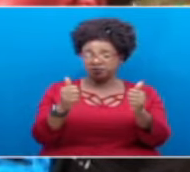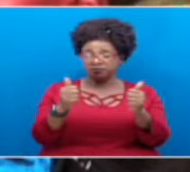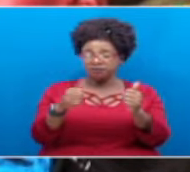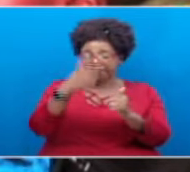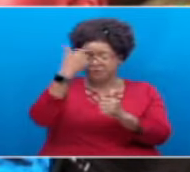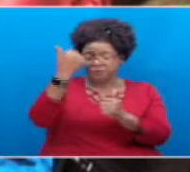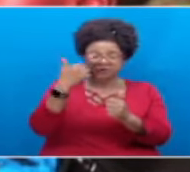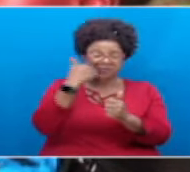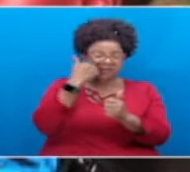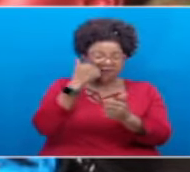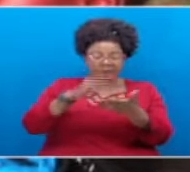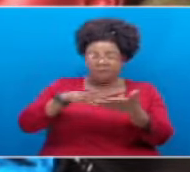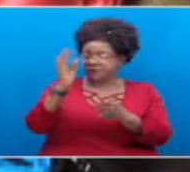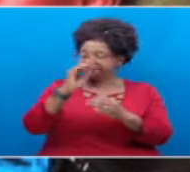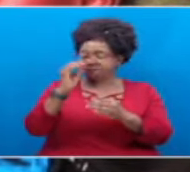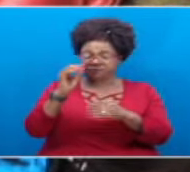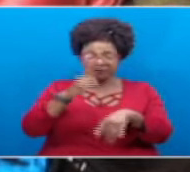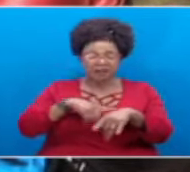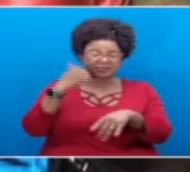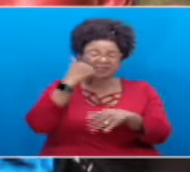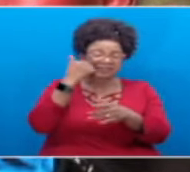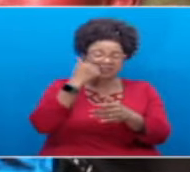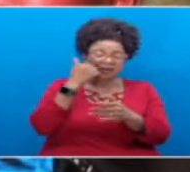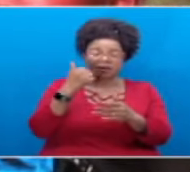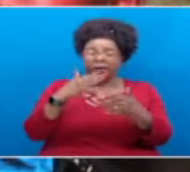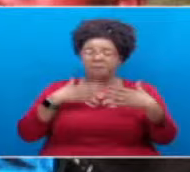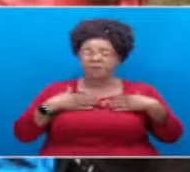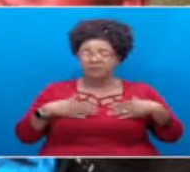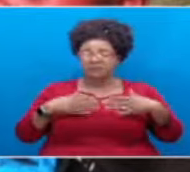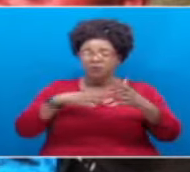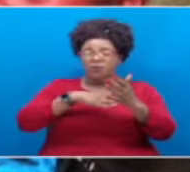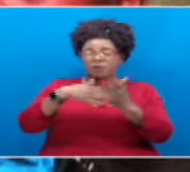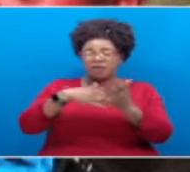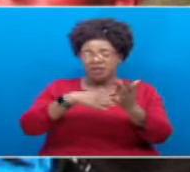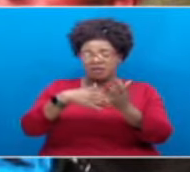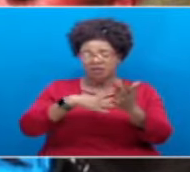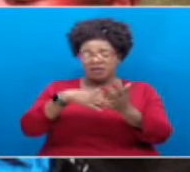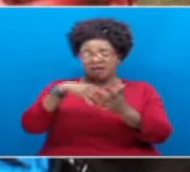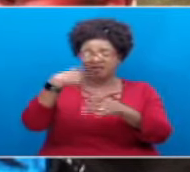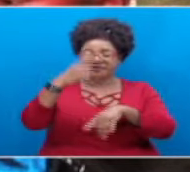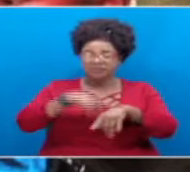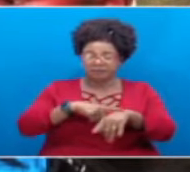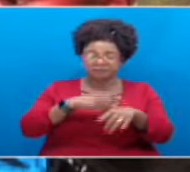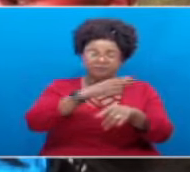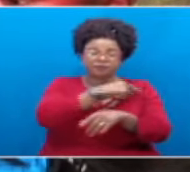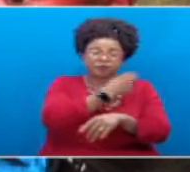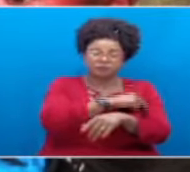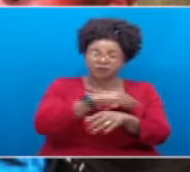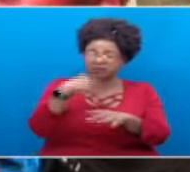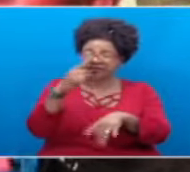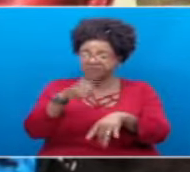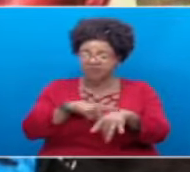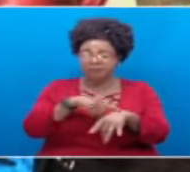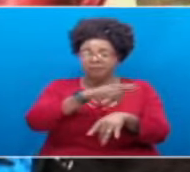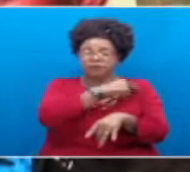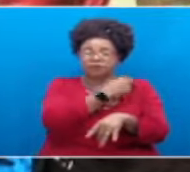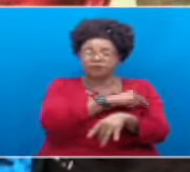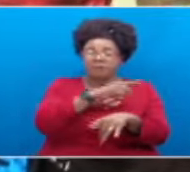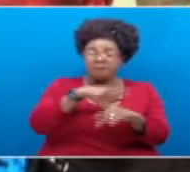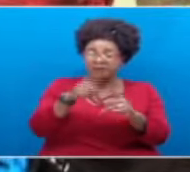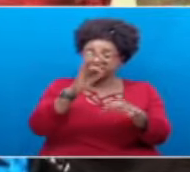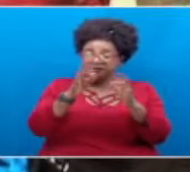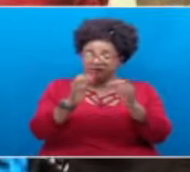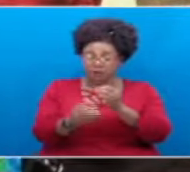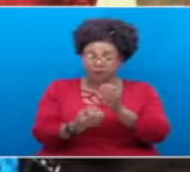hagonjeki. Unajua akipata magonjwa kila saa mwili inakuwa dhaifu. Juu kila mahara ako hospitalini, lakini akigrow tu bila